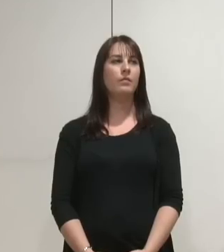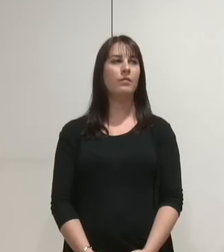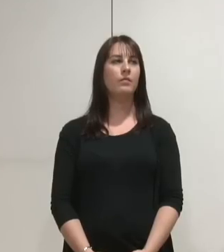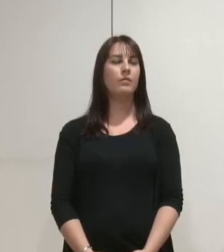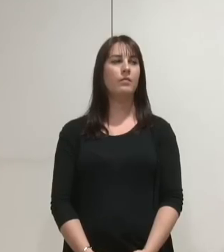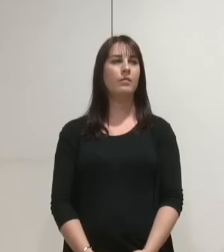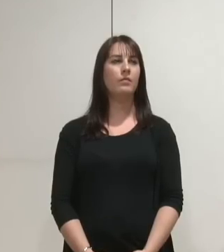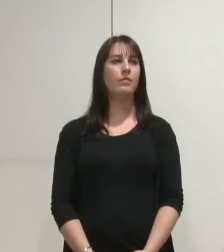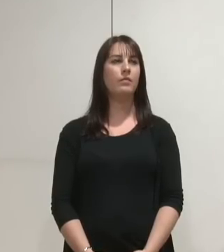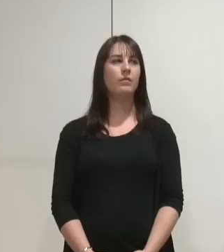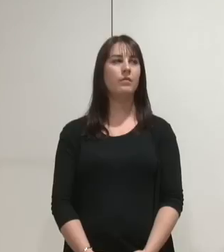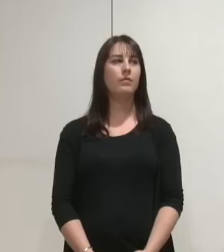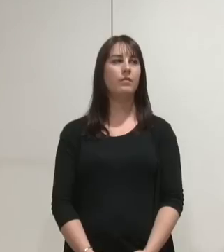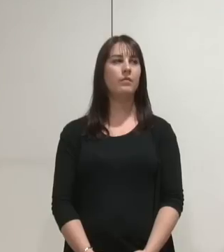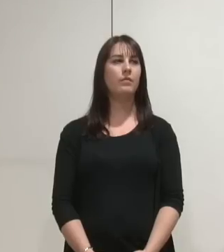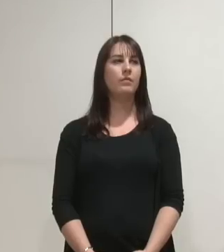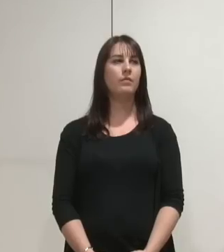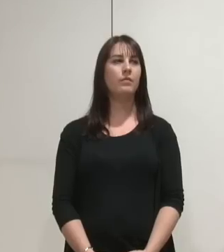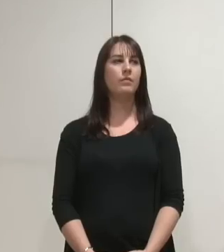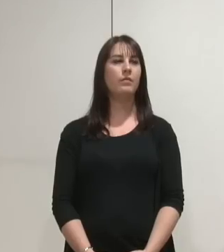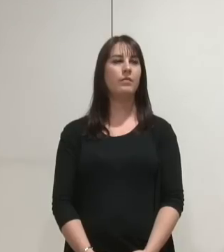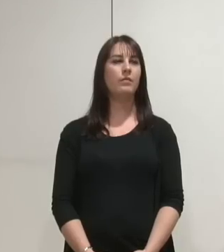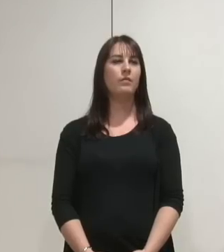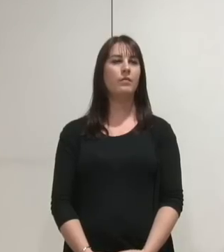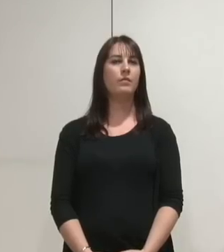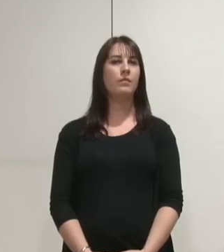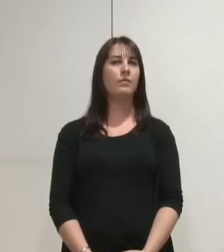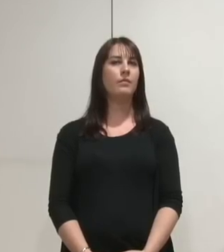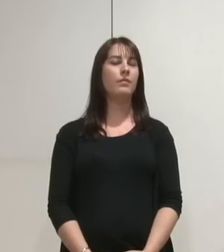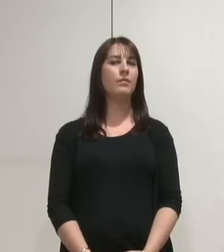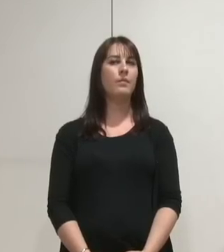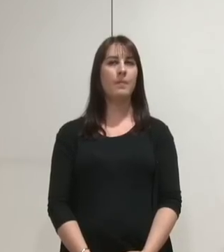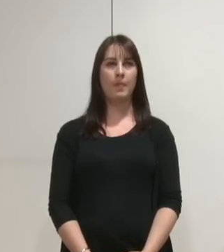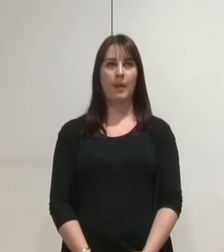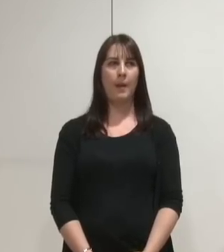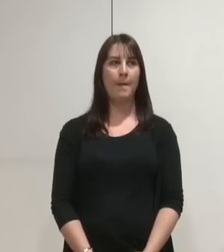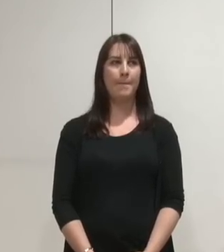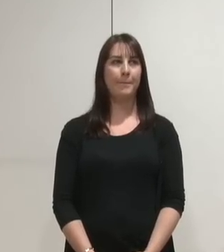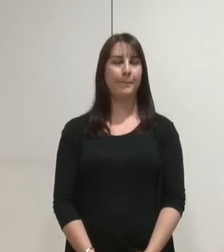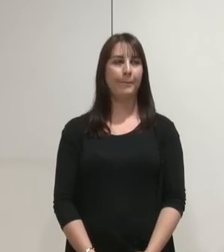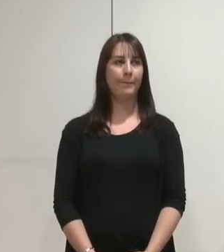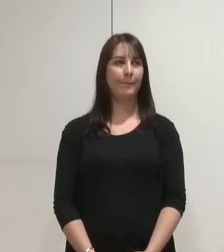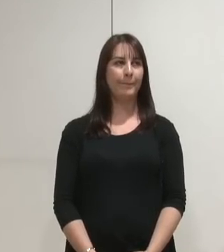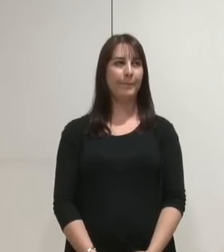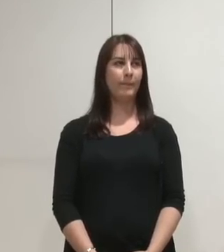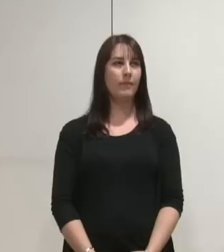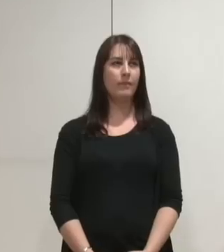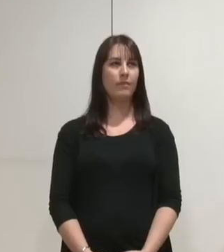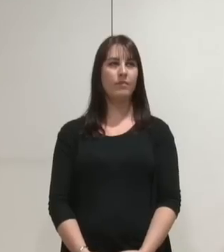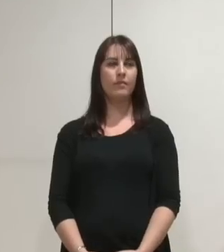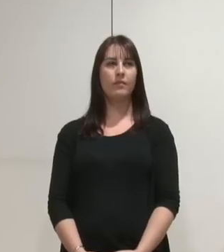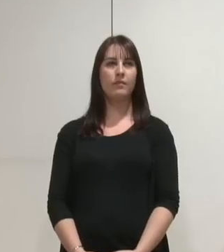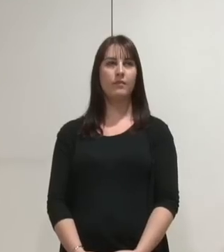Barbier Nathalie Beranger Cadou Bernadette casazenav Richard chamusy